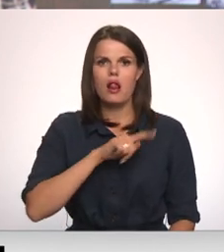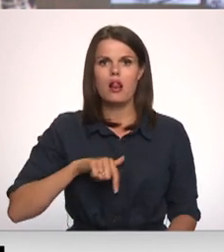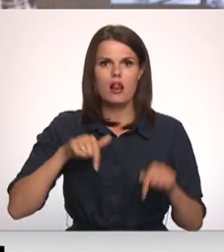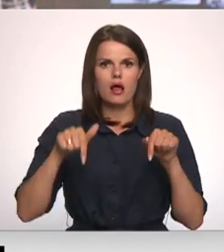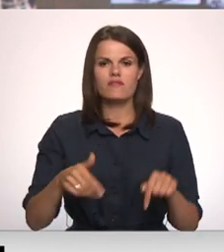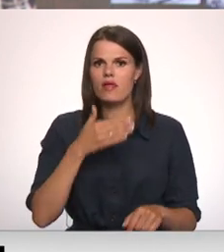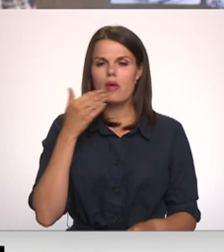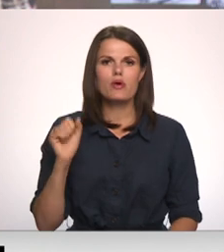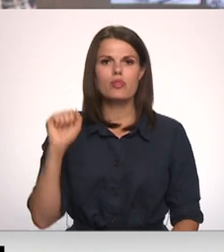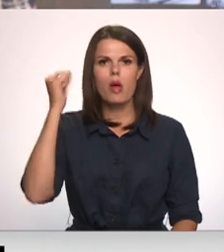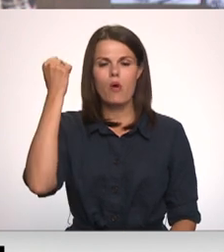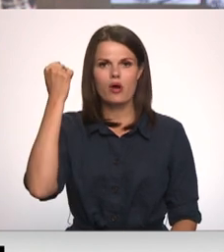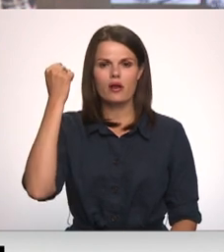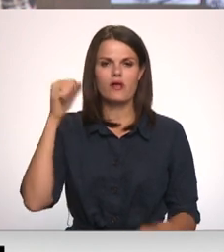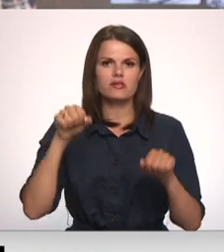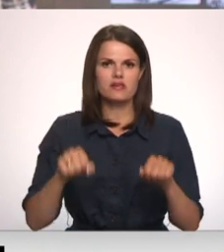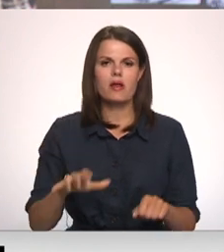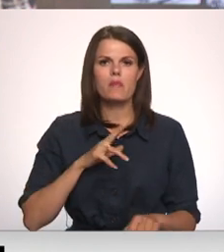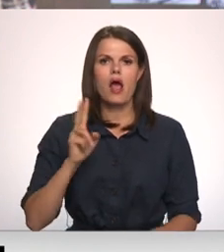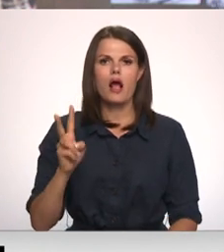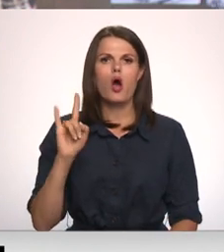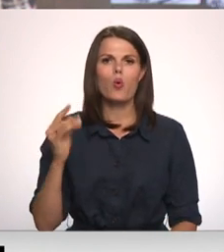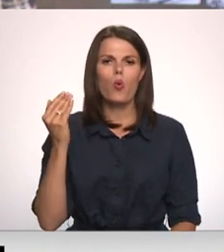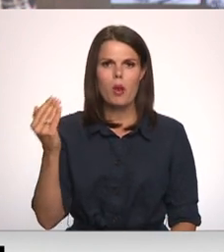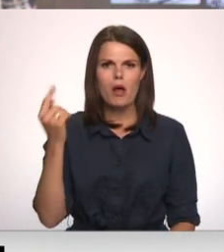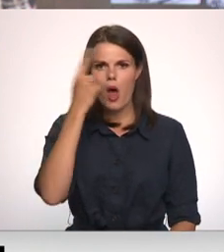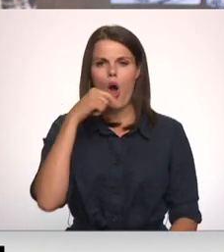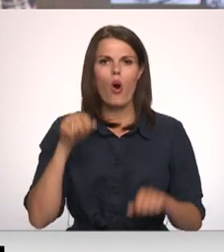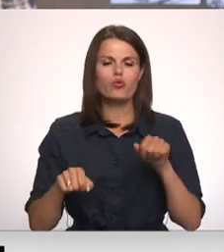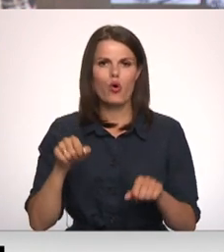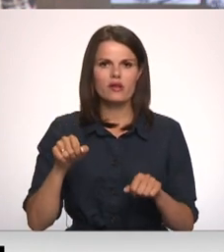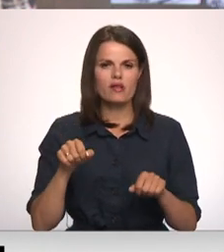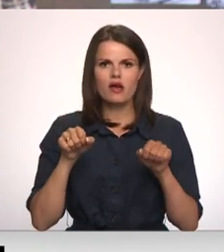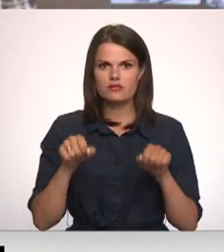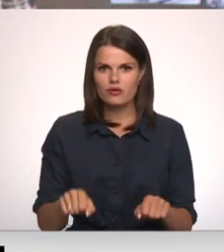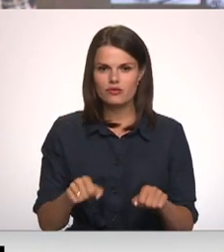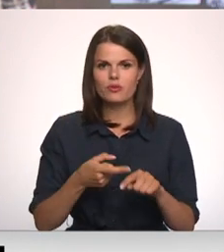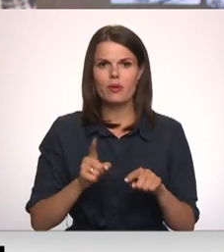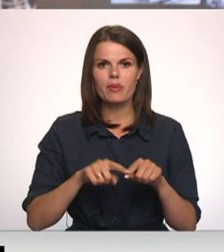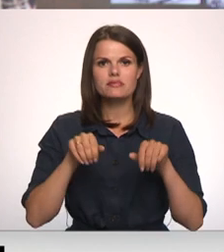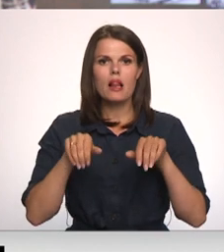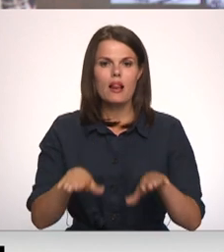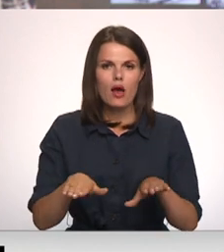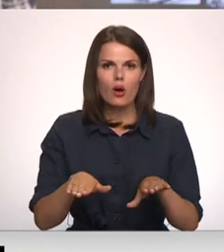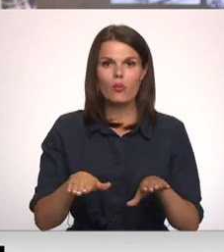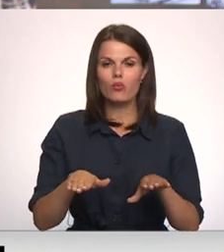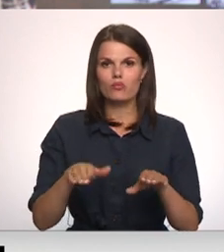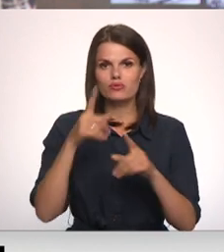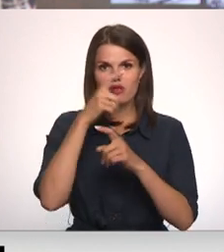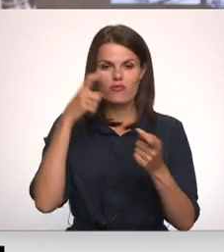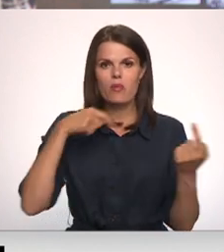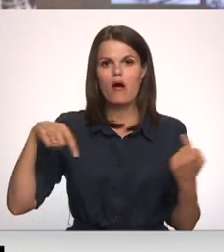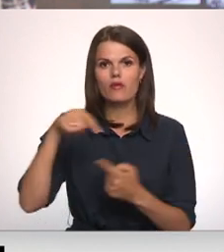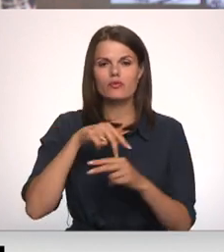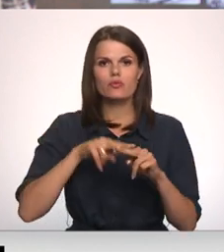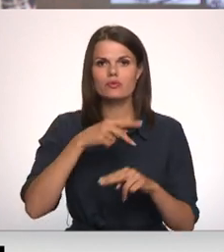bija autoritārs Kārļa Ulmana režīms, līdz ar to lēmumus, informācijas apriti un citas ar